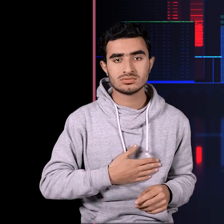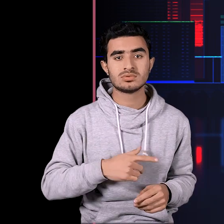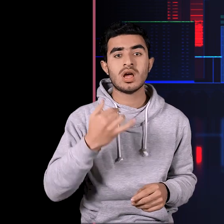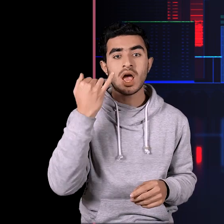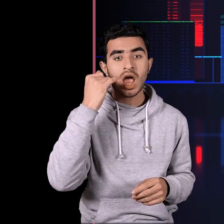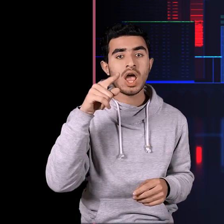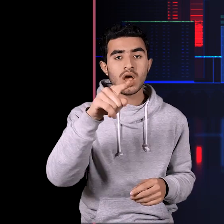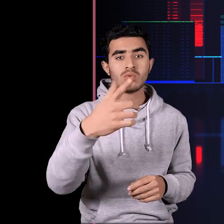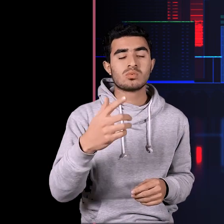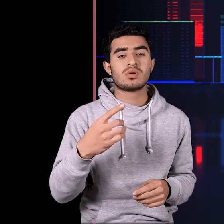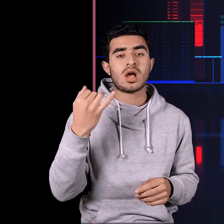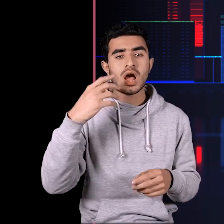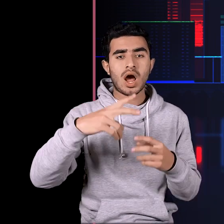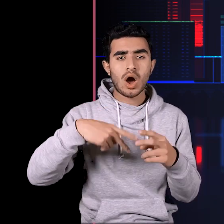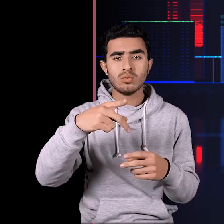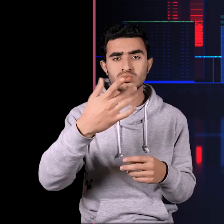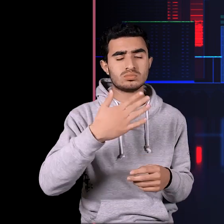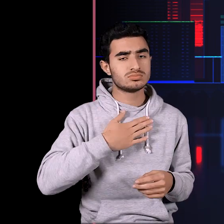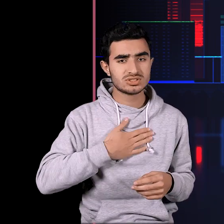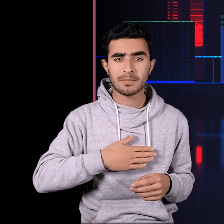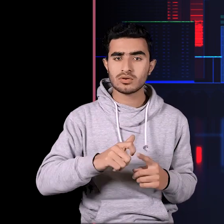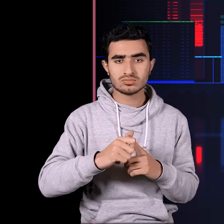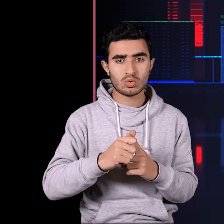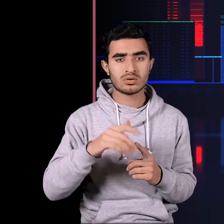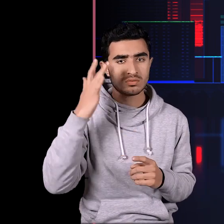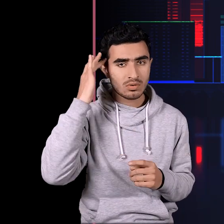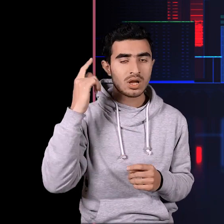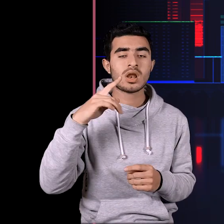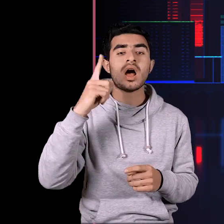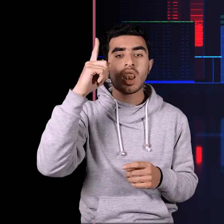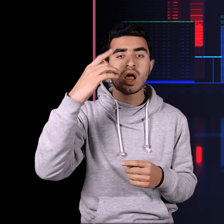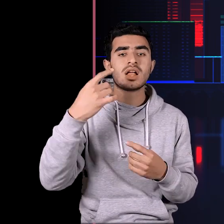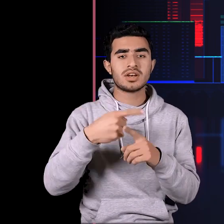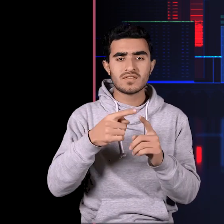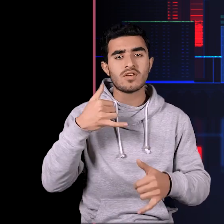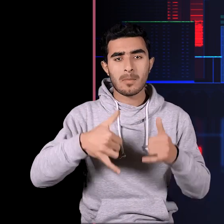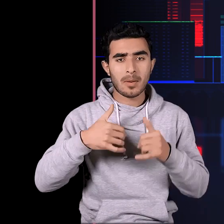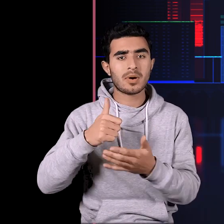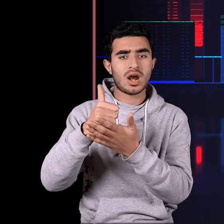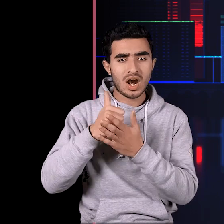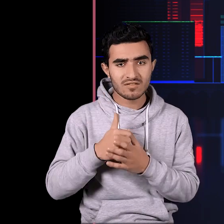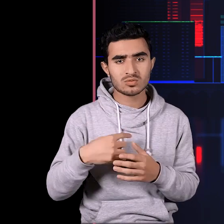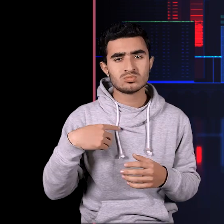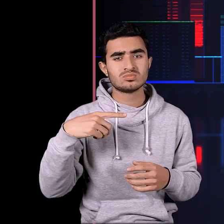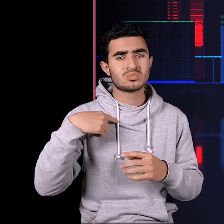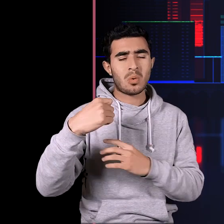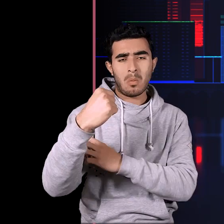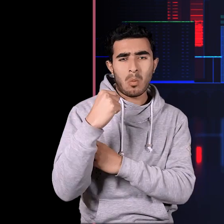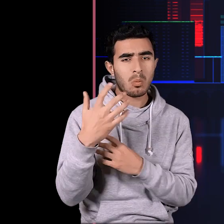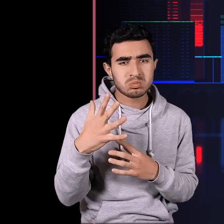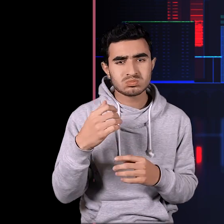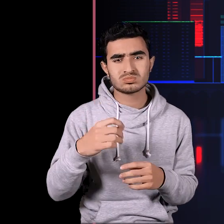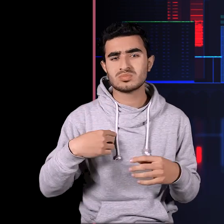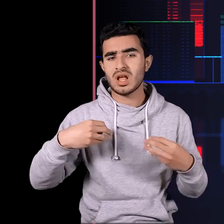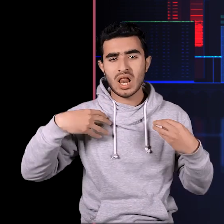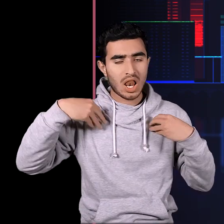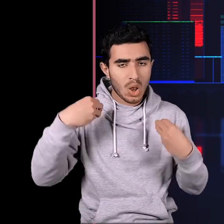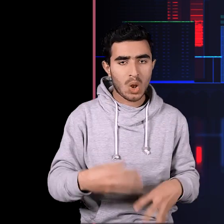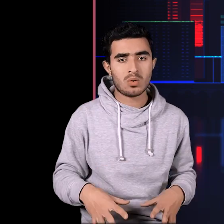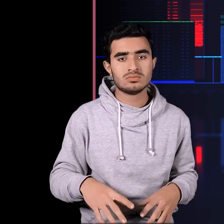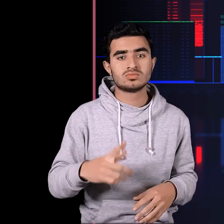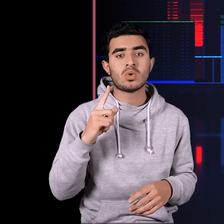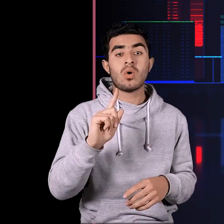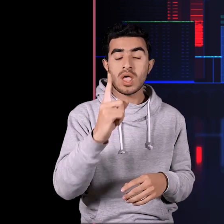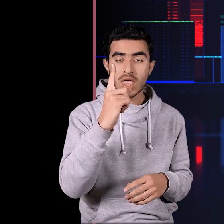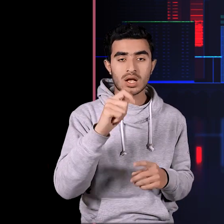हर हाल में आपको सब्र करने, हम इसके अलावा और कुछ कर भी नहीं सकते. जब आप देखें आपके ऊपर कोई आजमाइश आती है, हम इतने हेल्पलेस होते